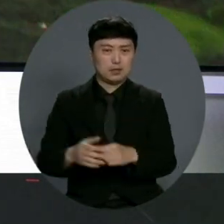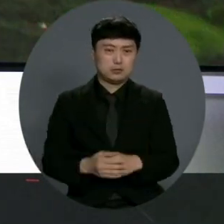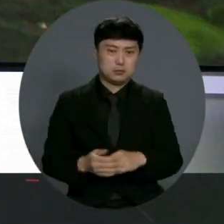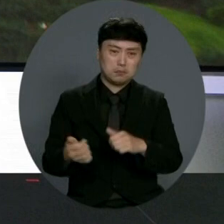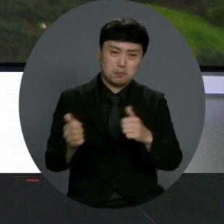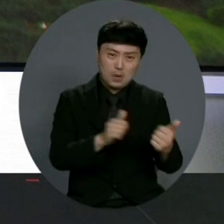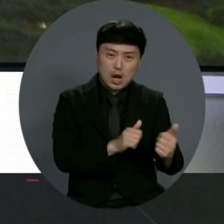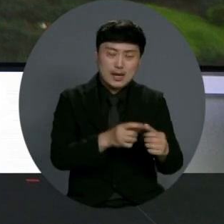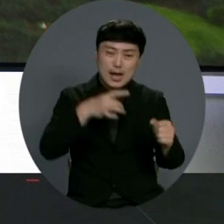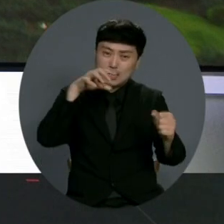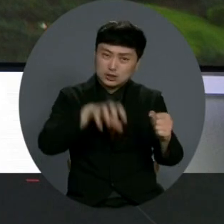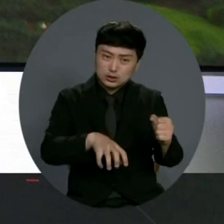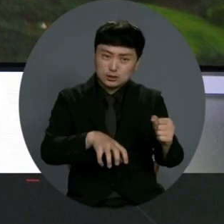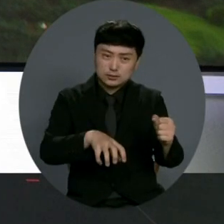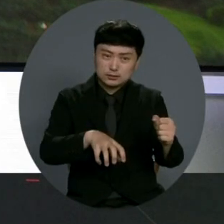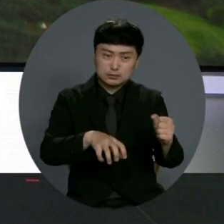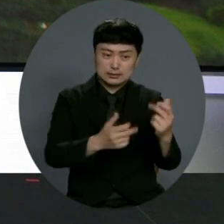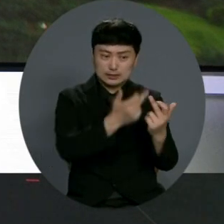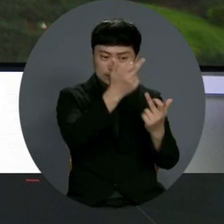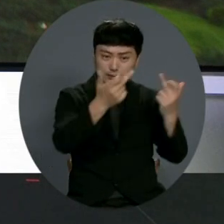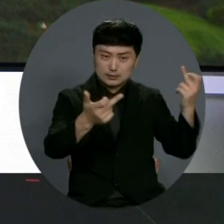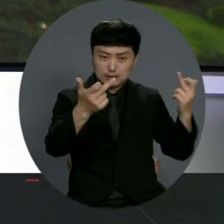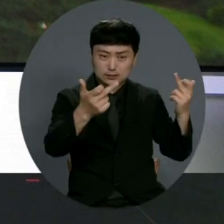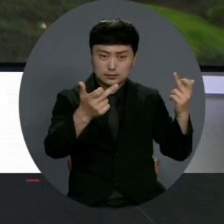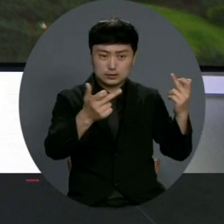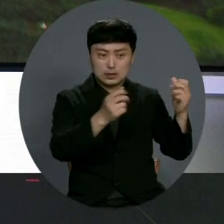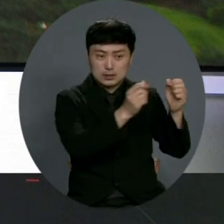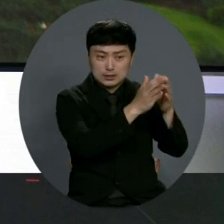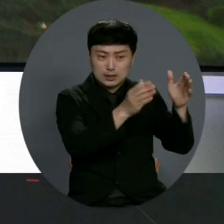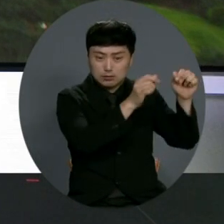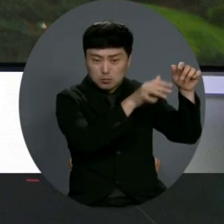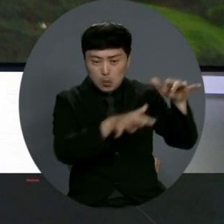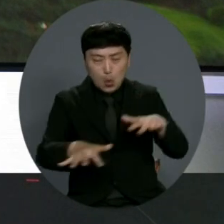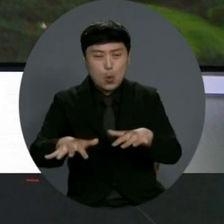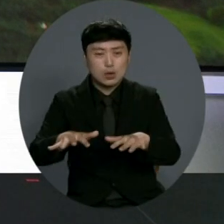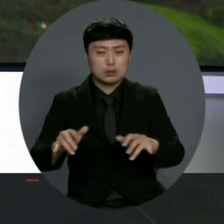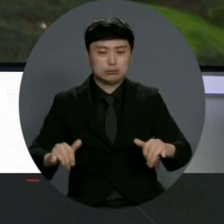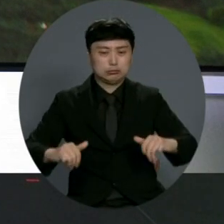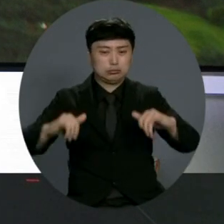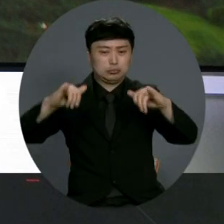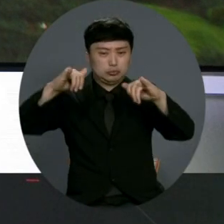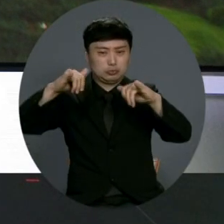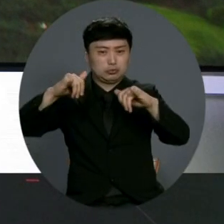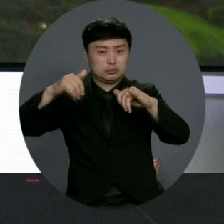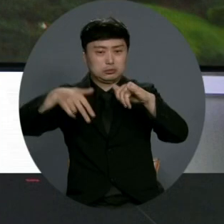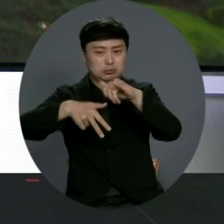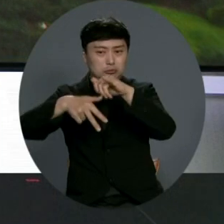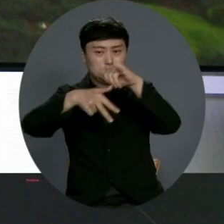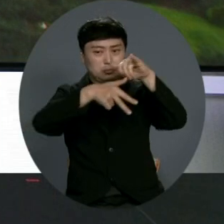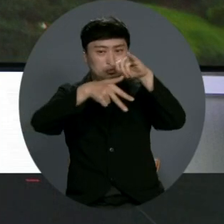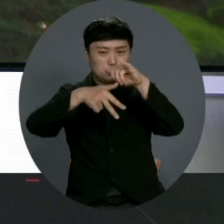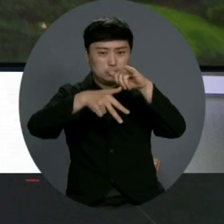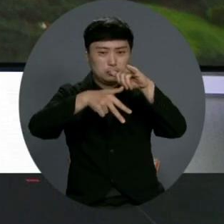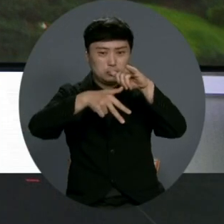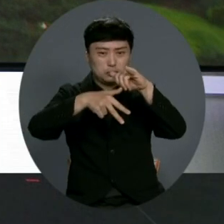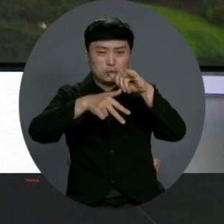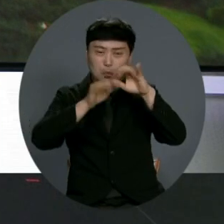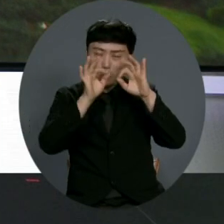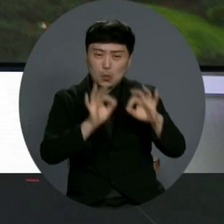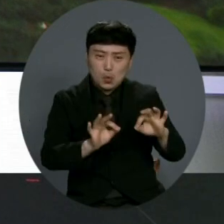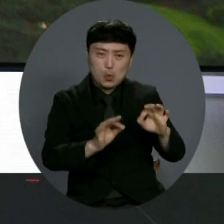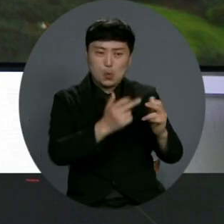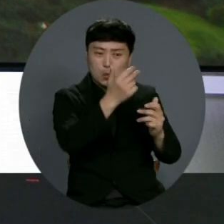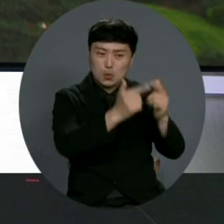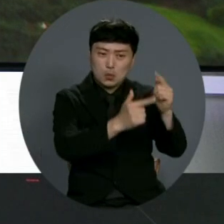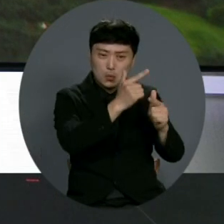큰 예천의 산사태 시작 지점을 드론을 띄어서 살펴봤는데요. 집중호우에 나무 몇 그루가 쓰러지며